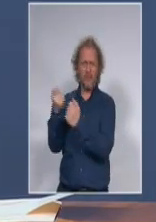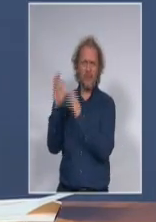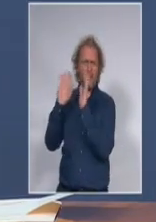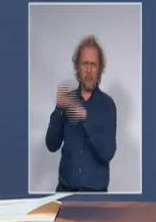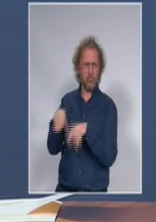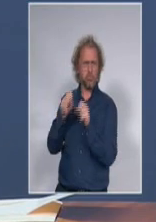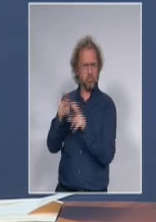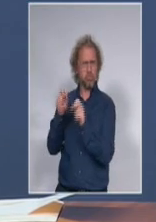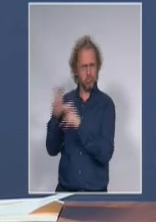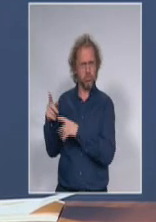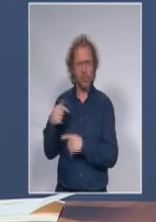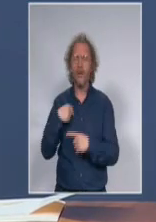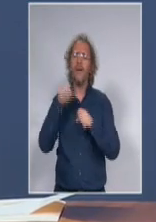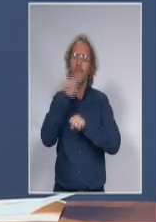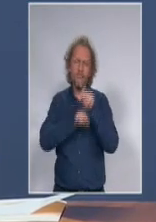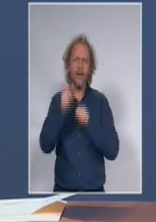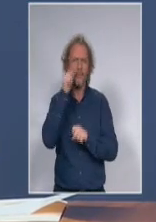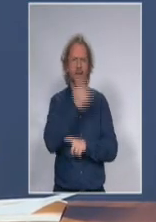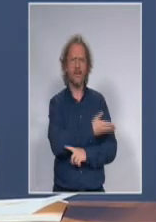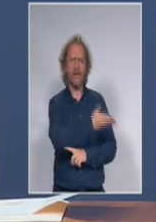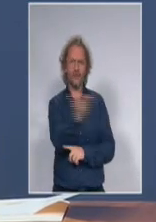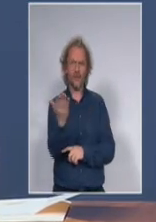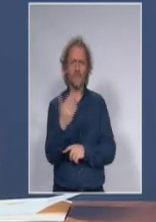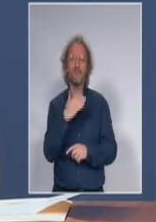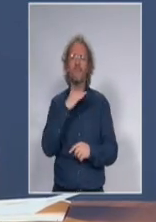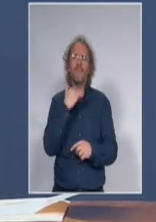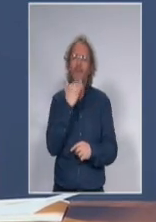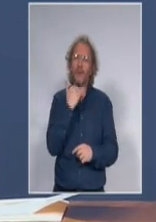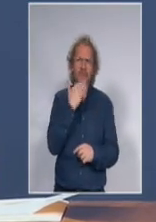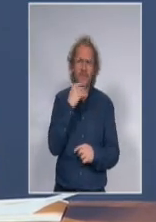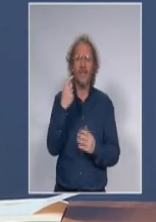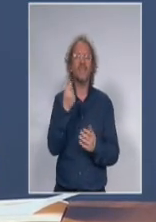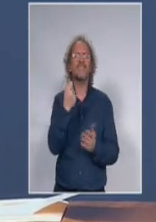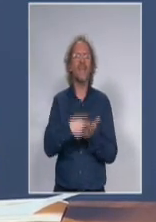po svaku cenu. Neću da pitam za cenu.